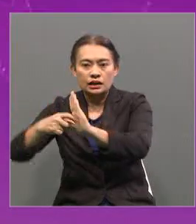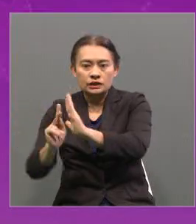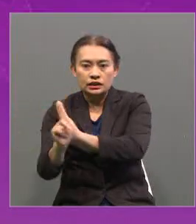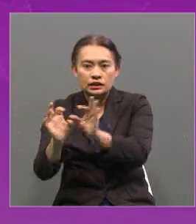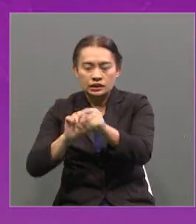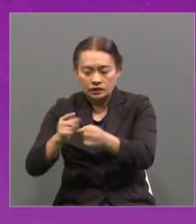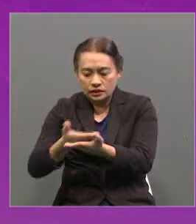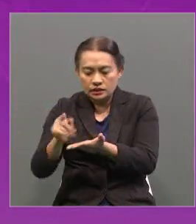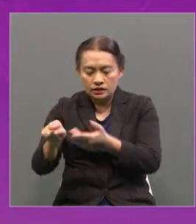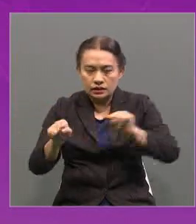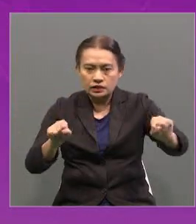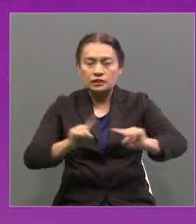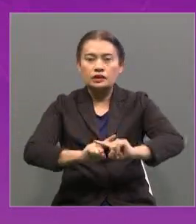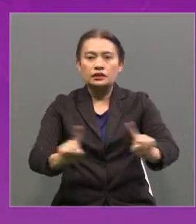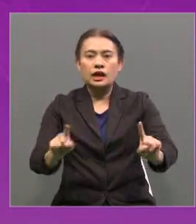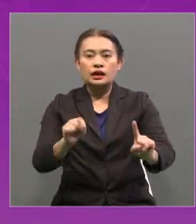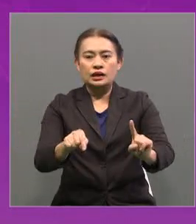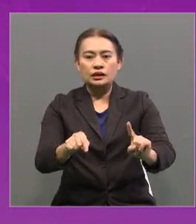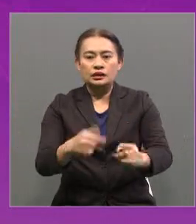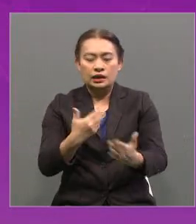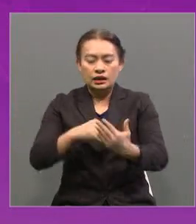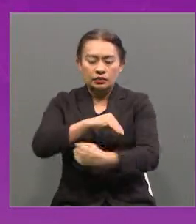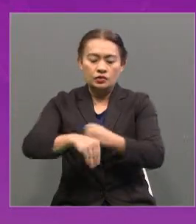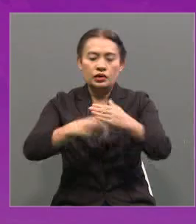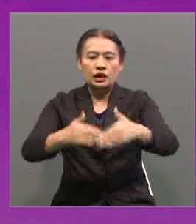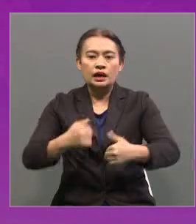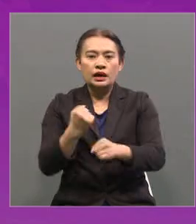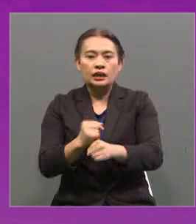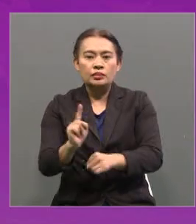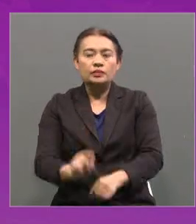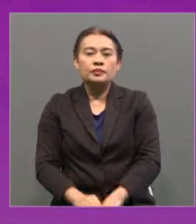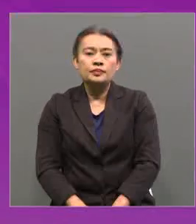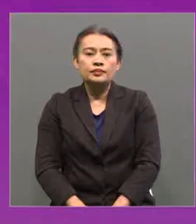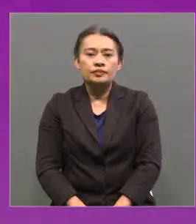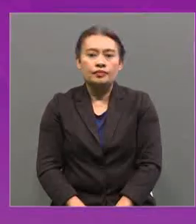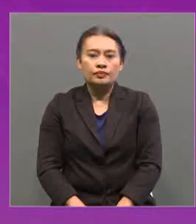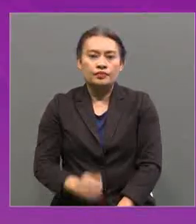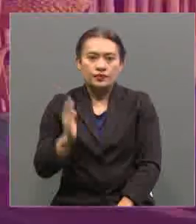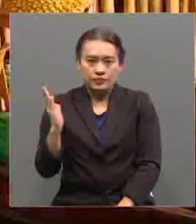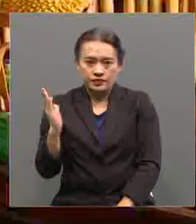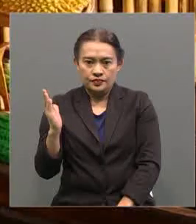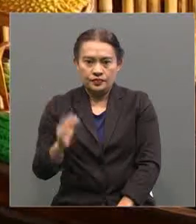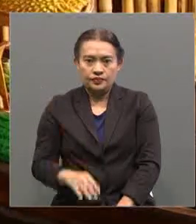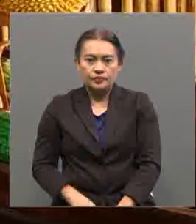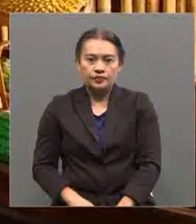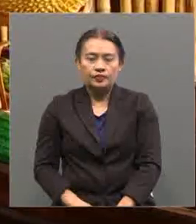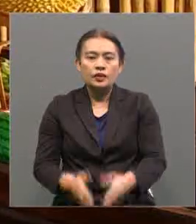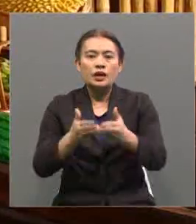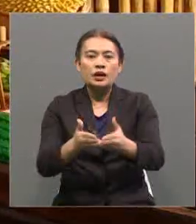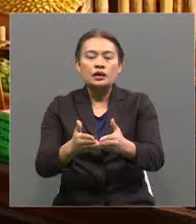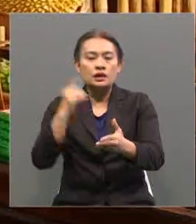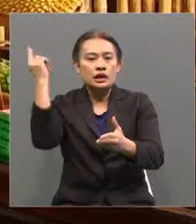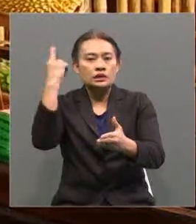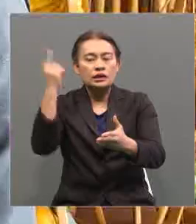รับนักท่องเที่ยวแต่ละประเทศอย่างไรที่จะทำให้เรามีรายได้เข้ามาอย่างทางด้านนางสาวภัสสรวีรสิงห์เนี่ยนะครับผู้ประกอบการเรือนำเที่ยว